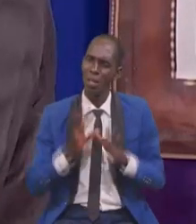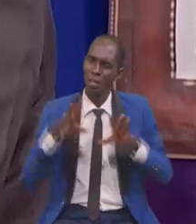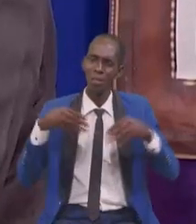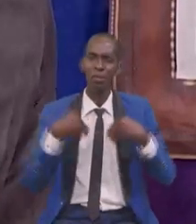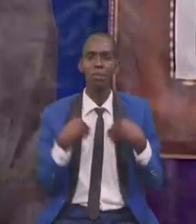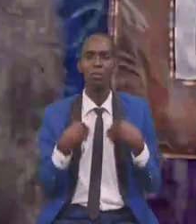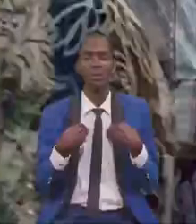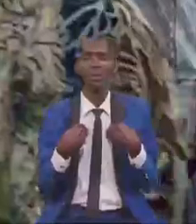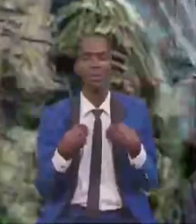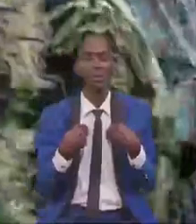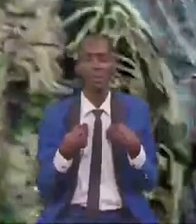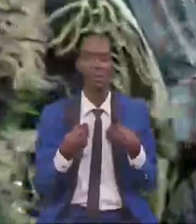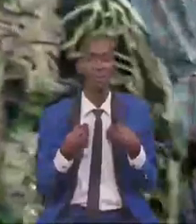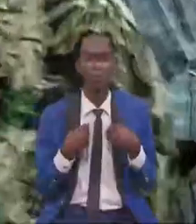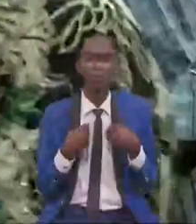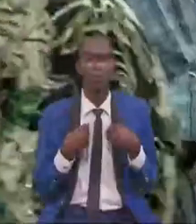Accepte.